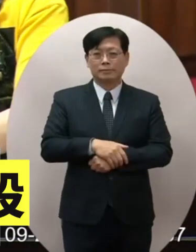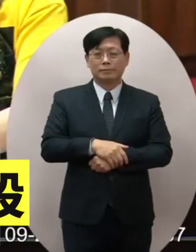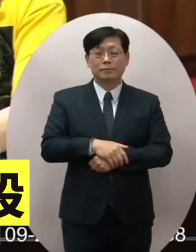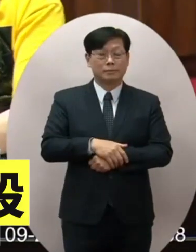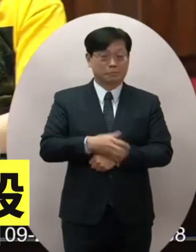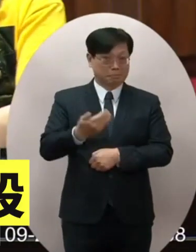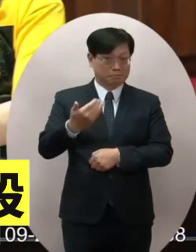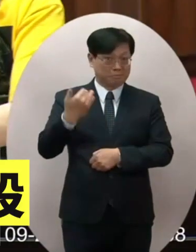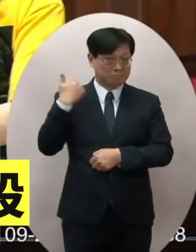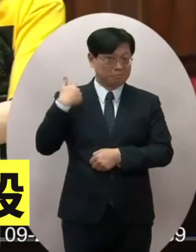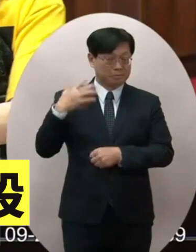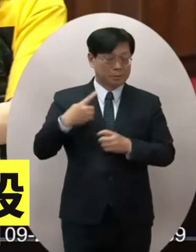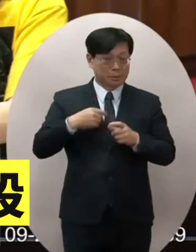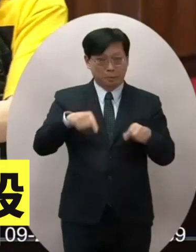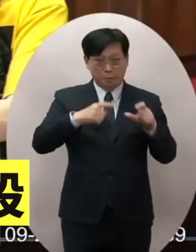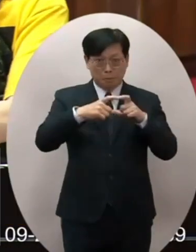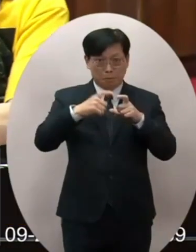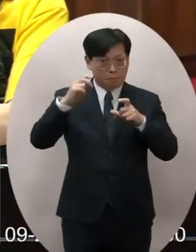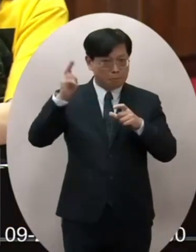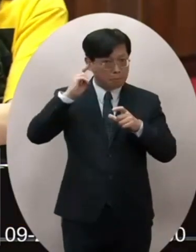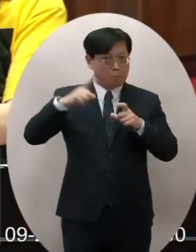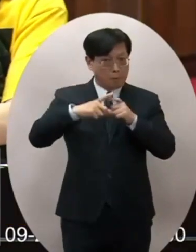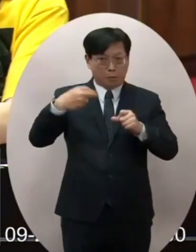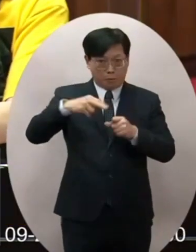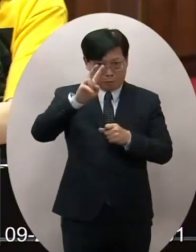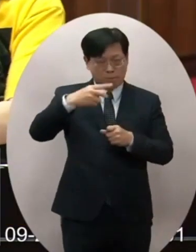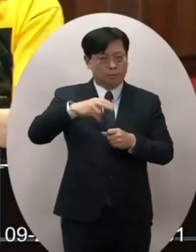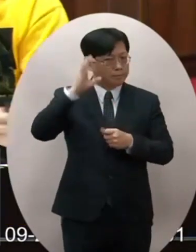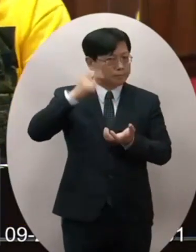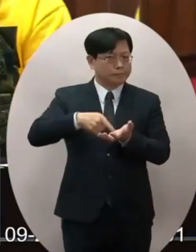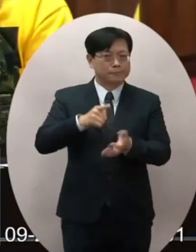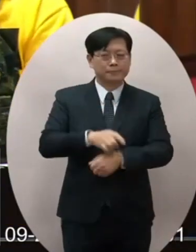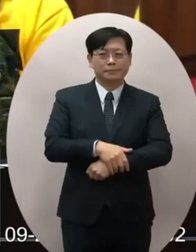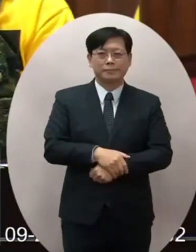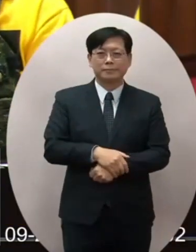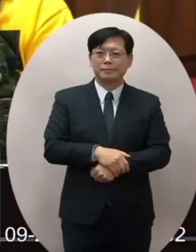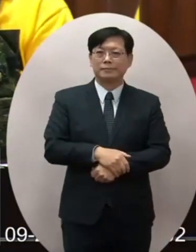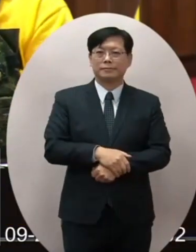说当天的录音还有一段哈，我们再来听一下。